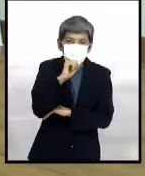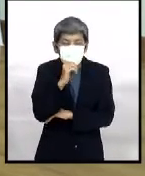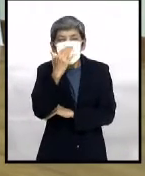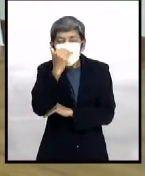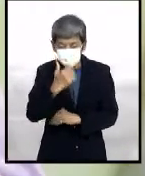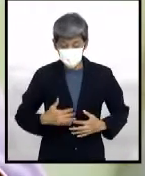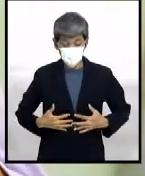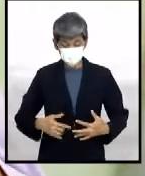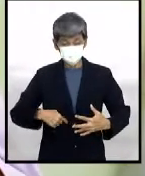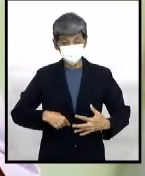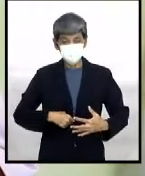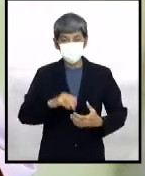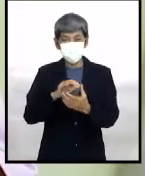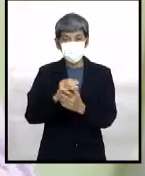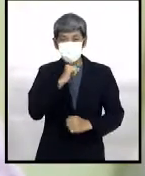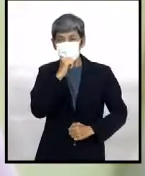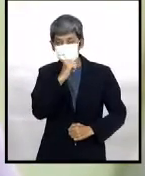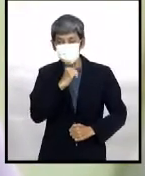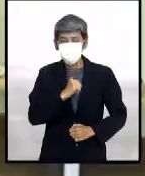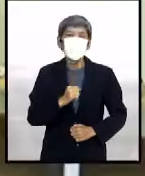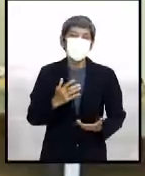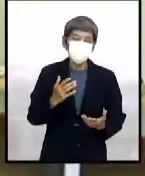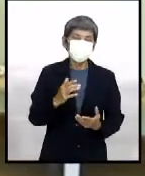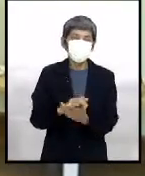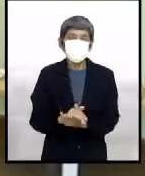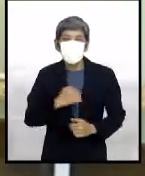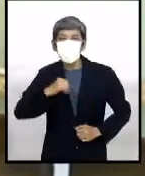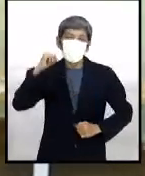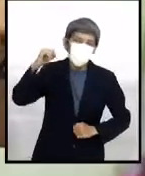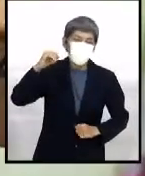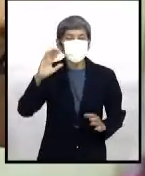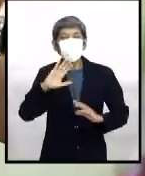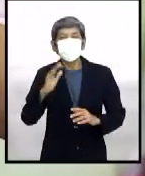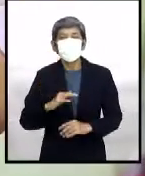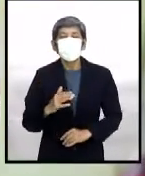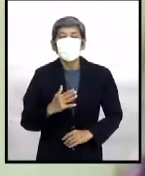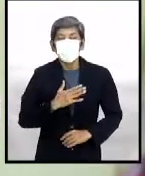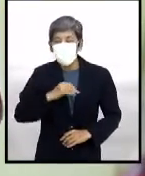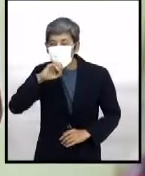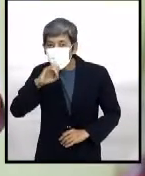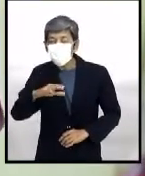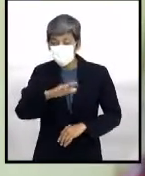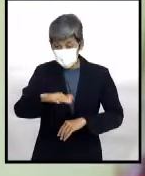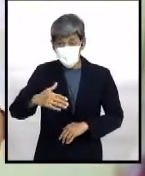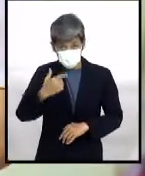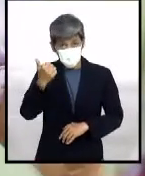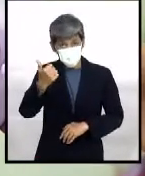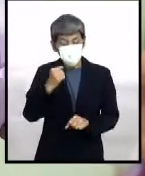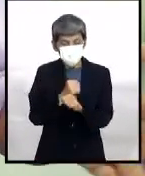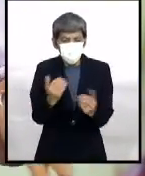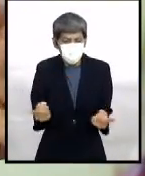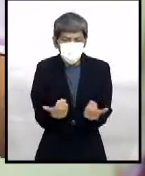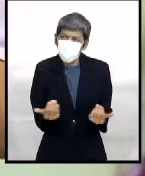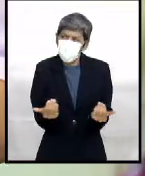องเนี่ยเพราะไม่อยากให้ภรรยาร้องเพลงเพี้ยนให้ลูกฟัง วันที่ไปบอกน้องๆว่าเอ้ยเอานี่ไหมเนี่ยเพราะว่าตอน